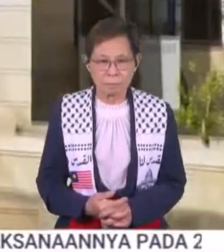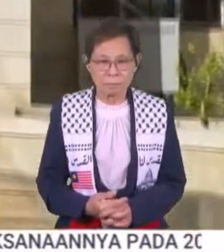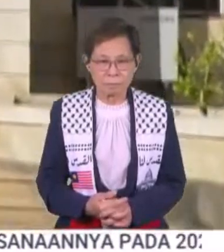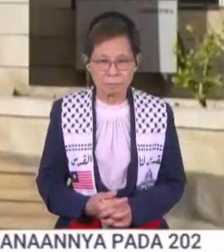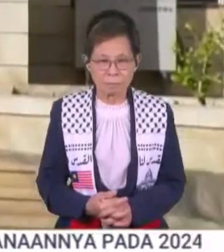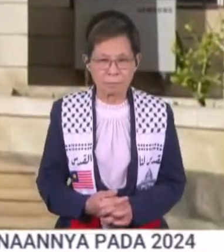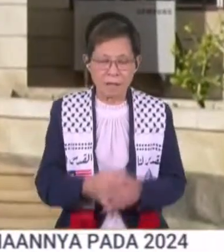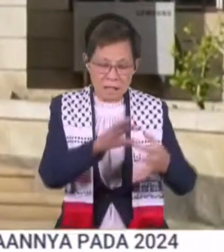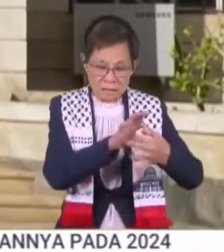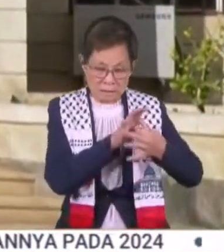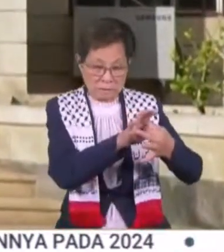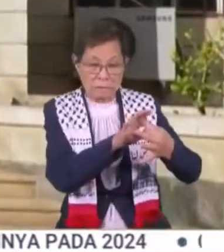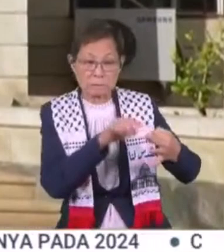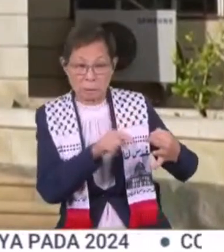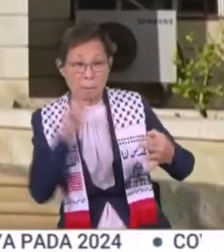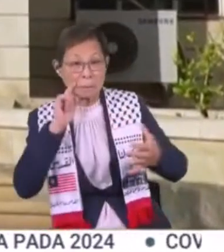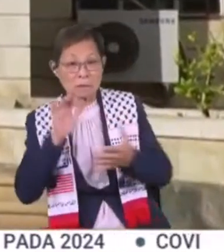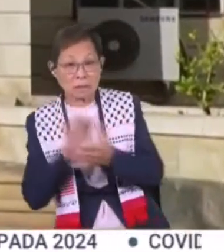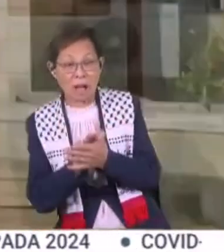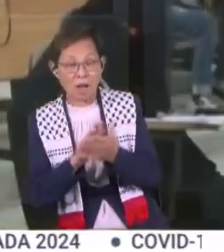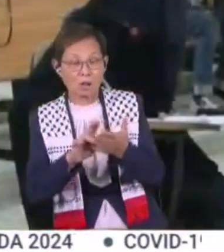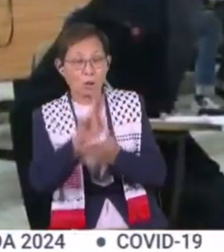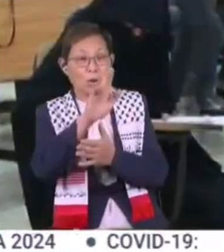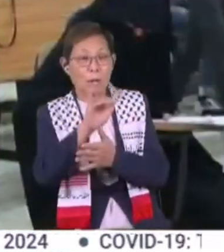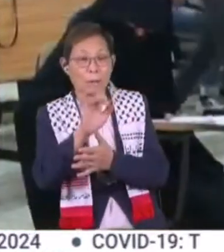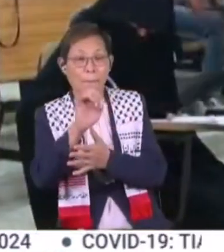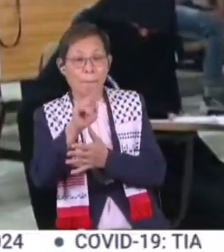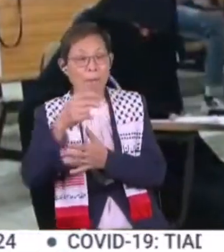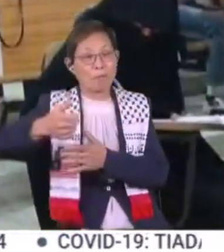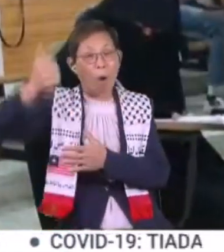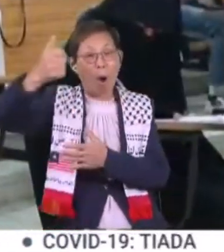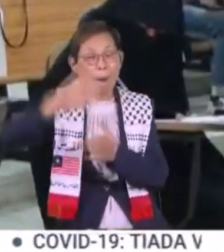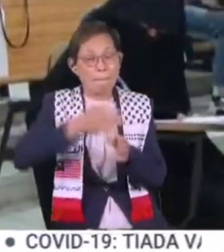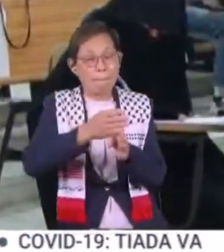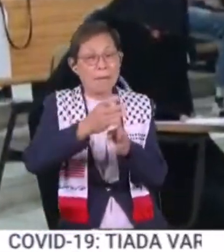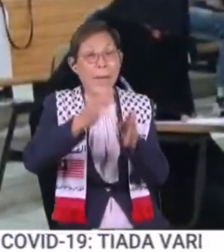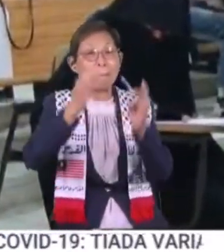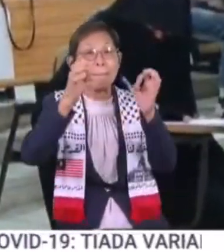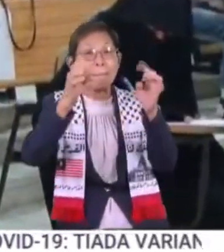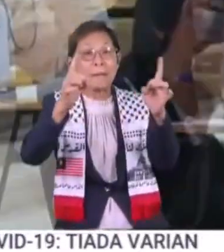التطبيقيه diad univ sebai pang berak tingi